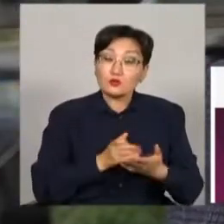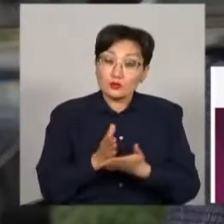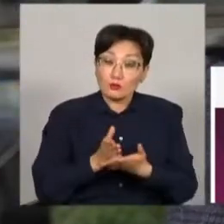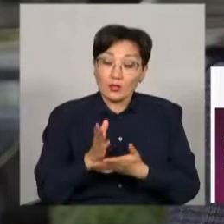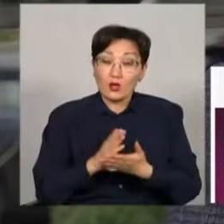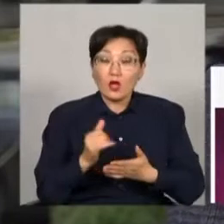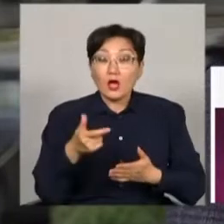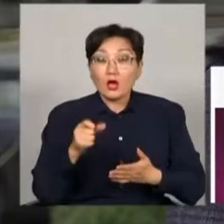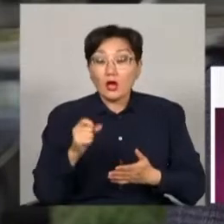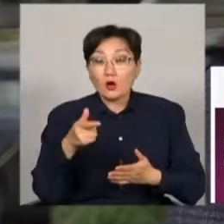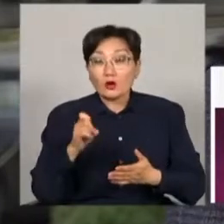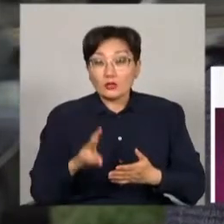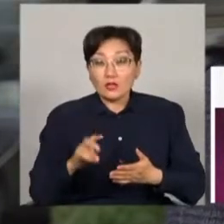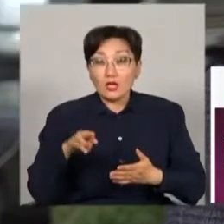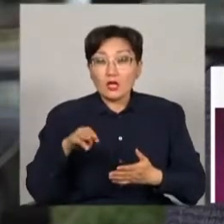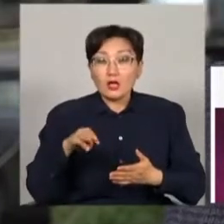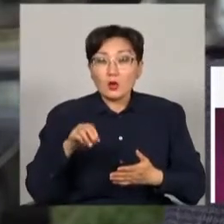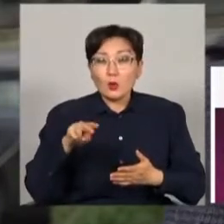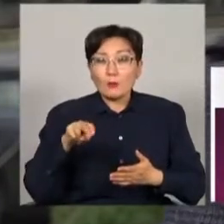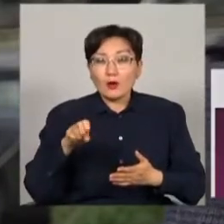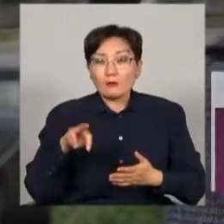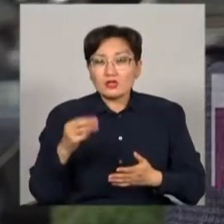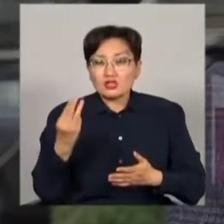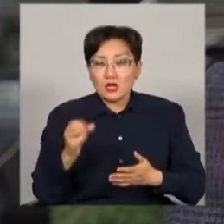Ауған елінде паншер шатқалында болдым.